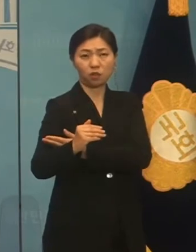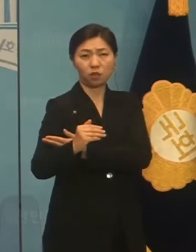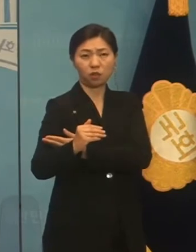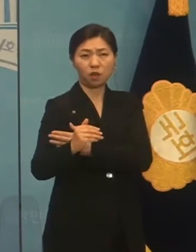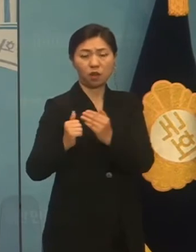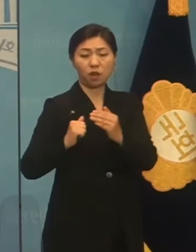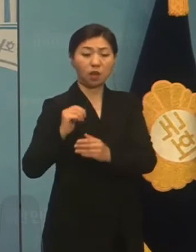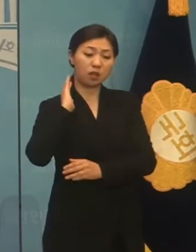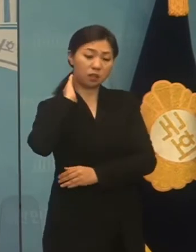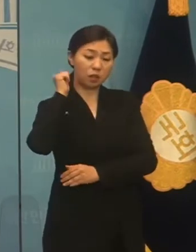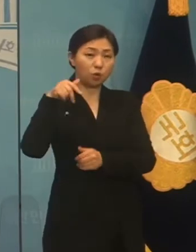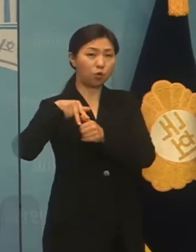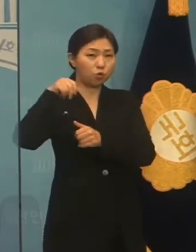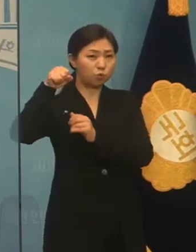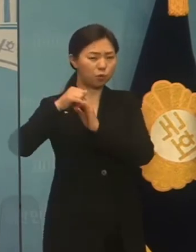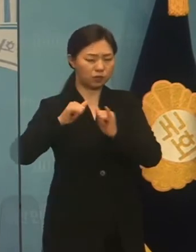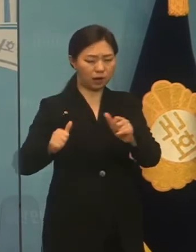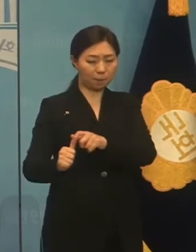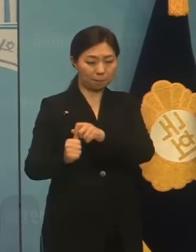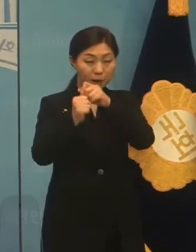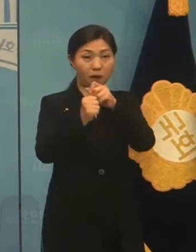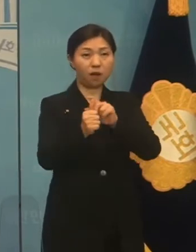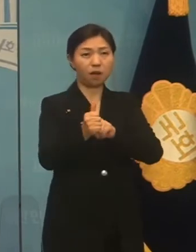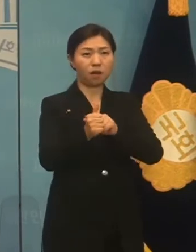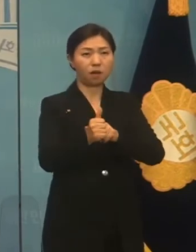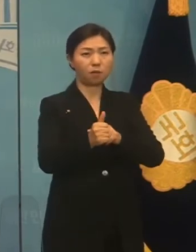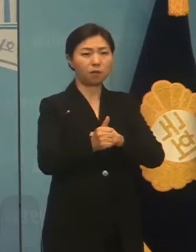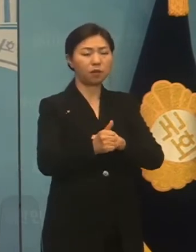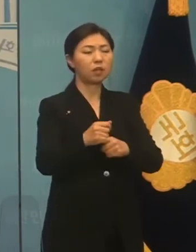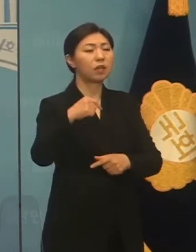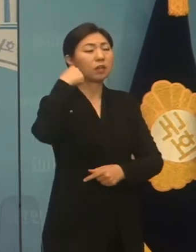대선에서 문재인 정권을